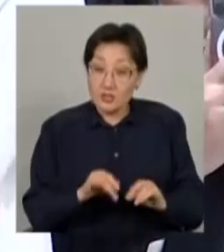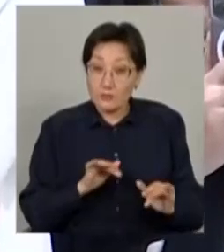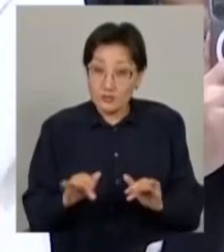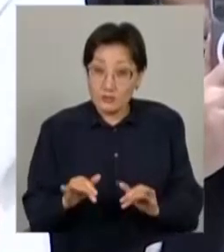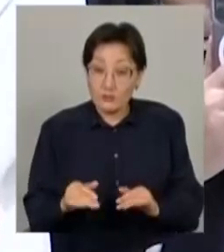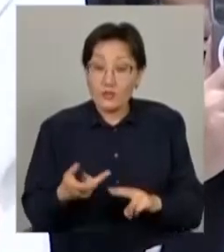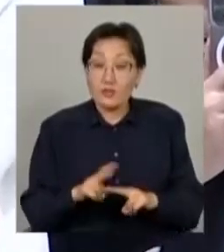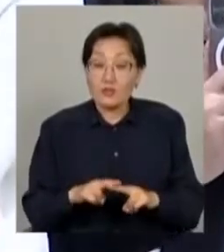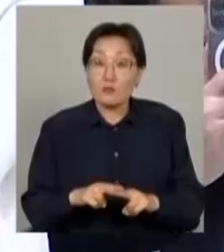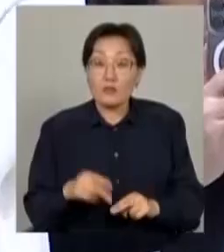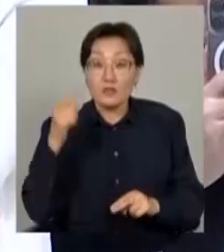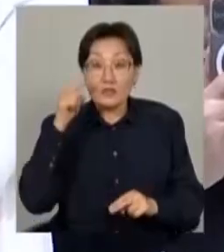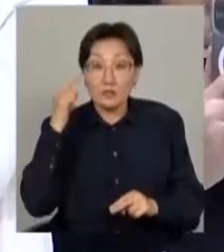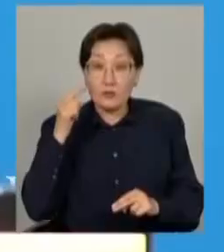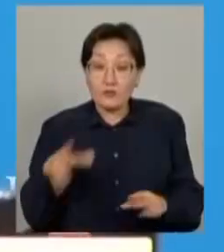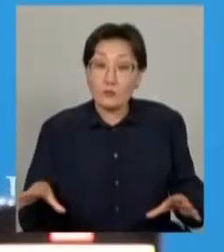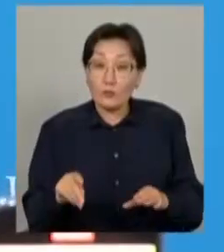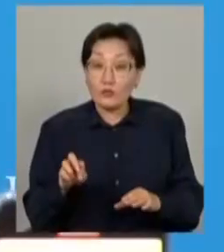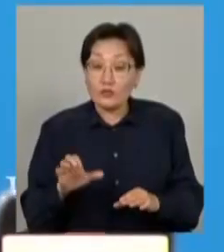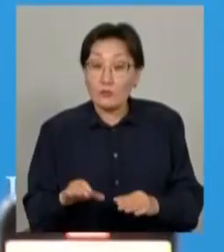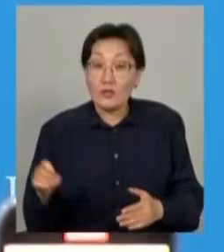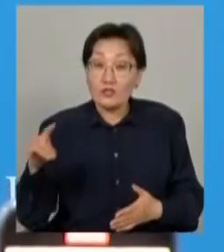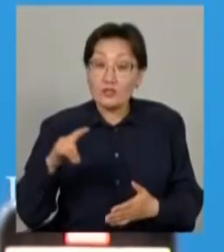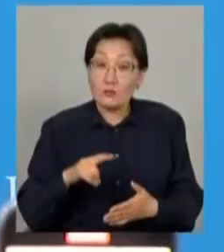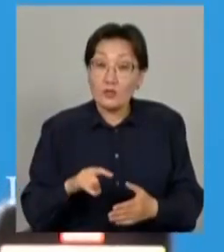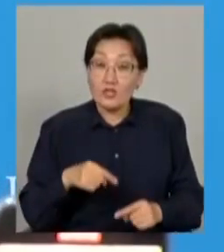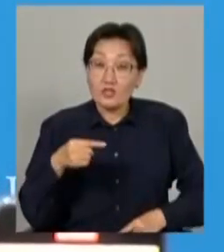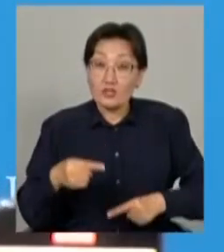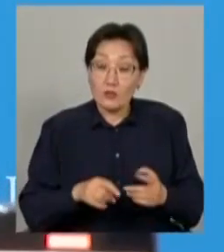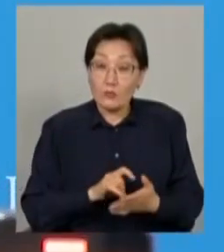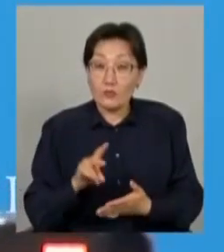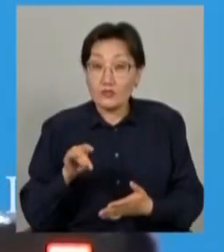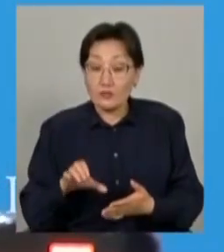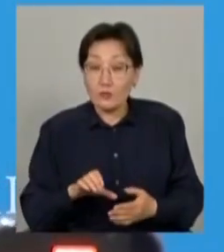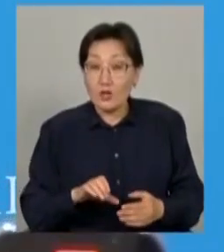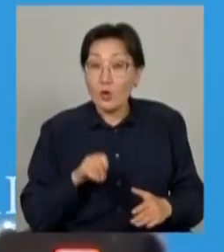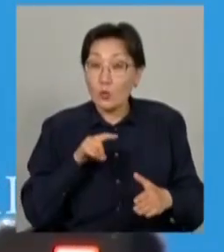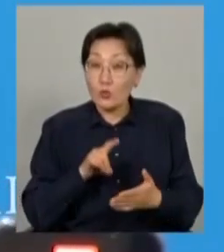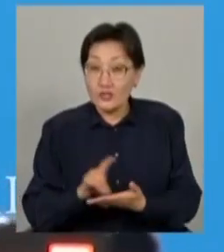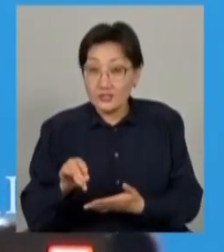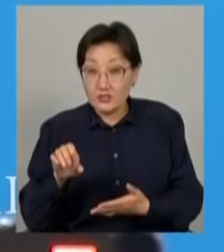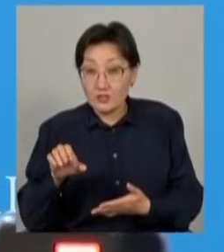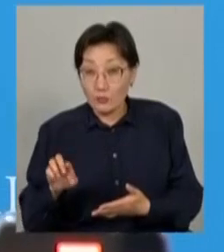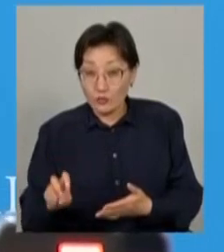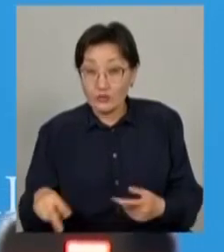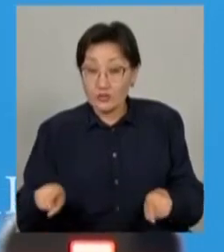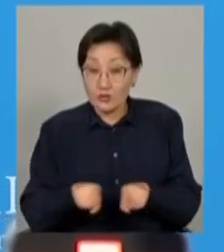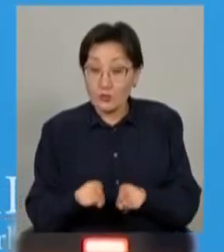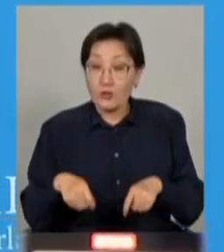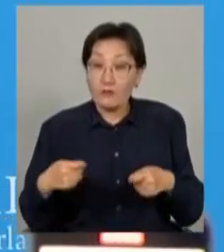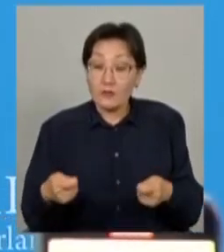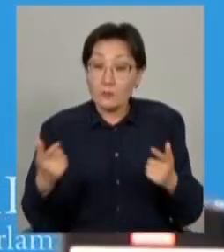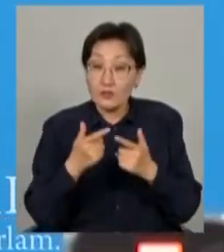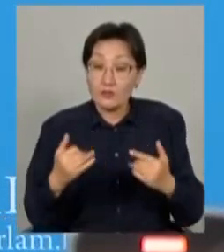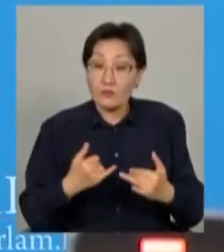по данным наших кыргызских коллег кудебаев прибыл к ним и через аэропорт Манас улетел в Стамбул они дают сейчас такую информацию